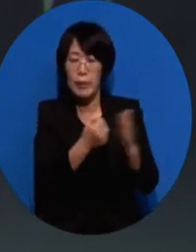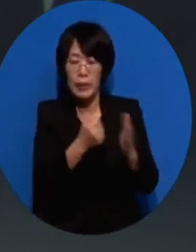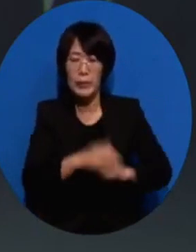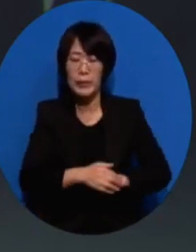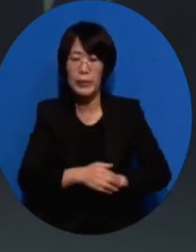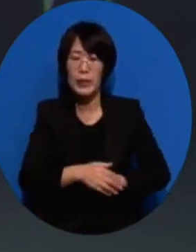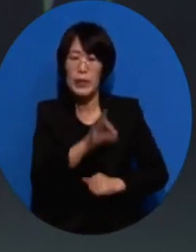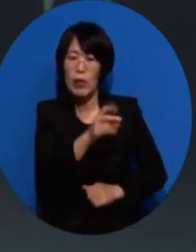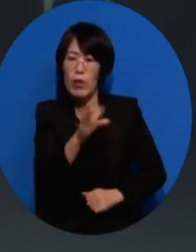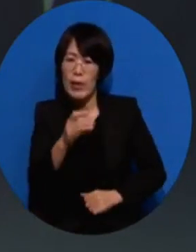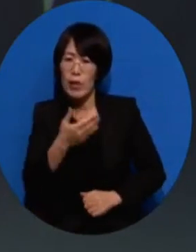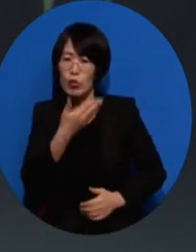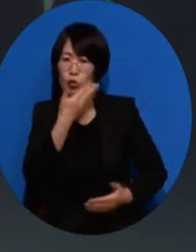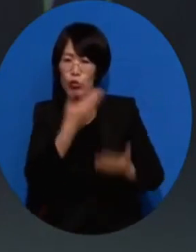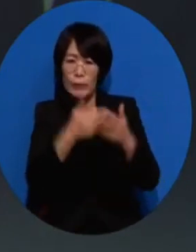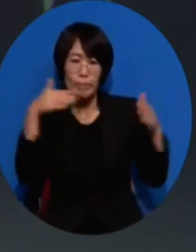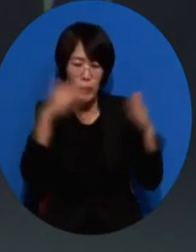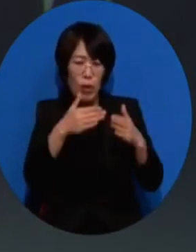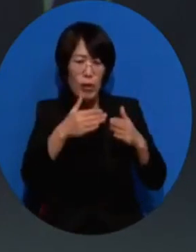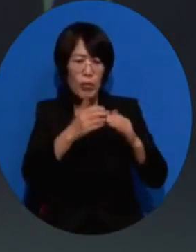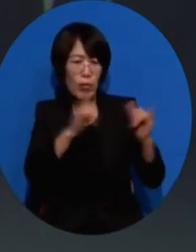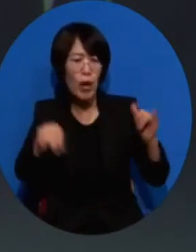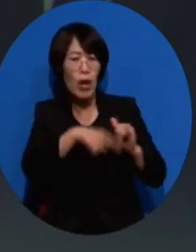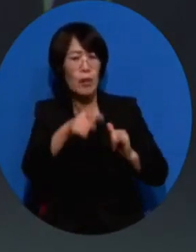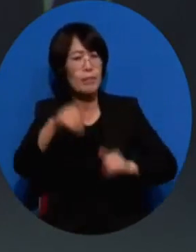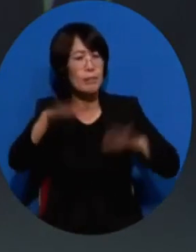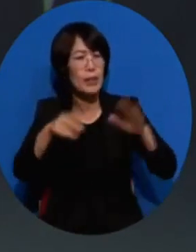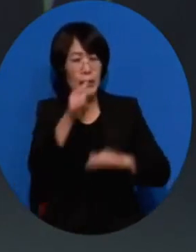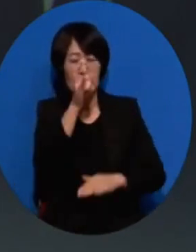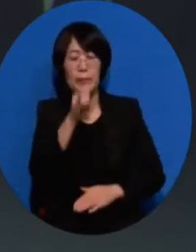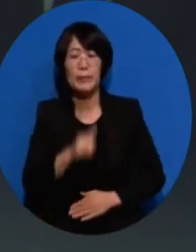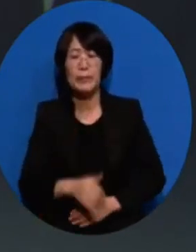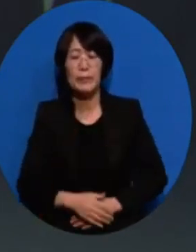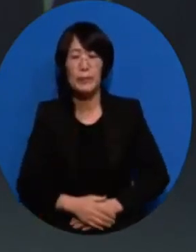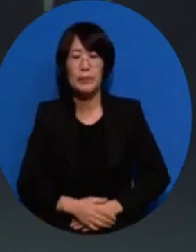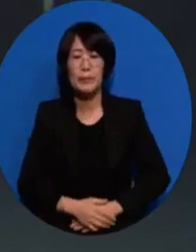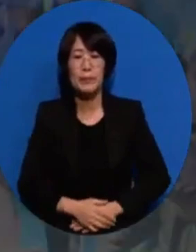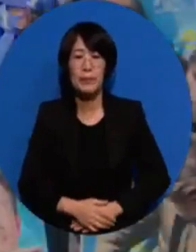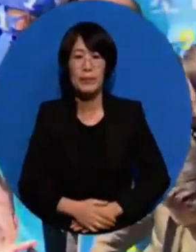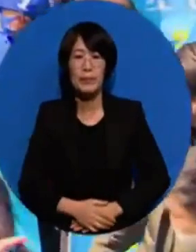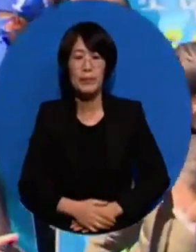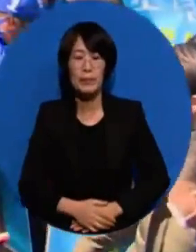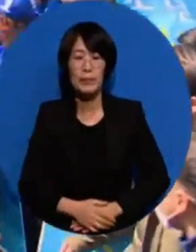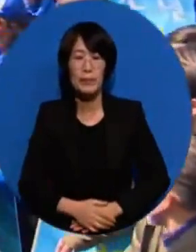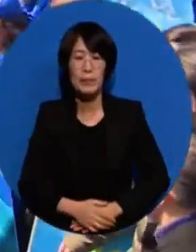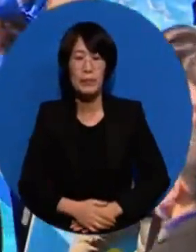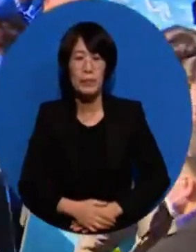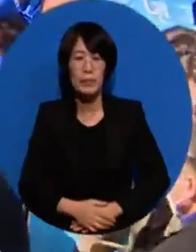정당의 중점 호소 대상은 약간의 차이가 있습니다. 한신구 기자입니다.